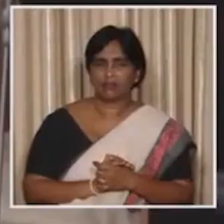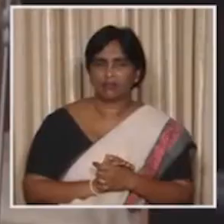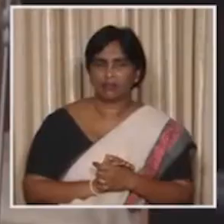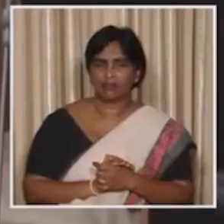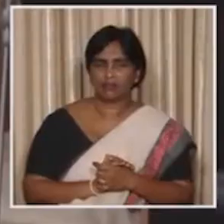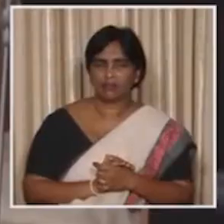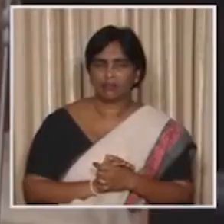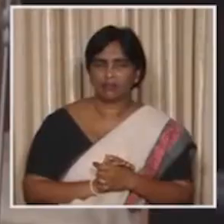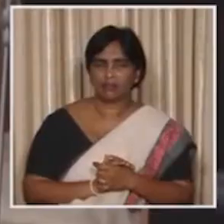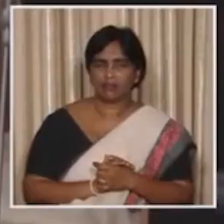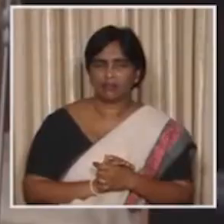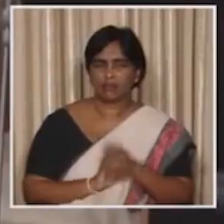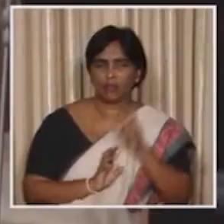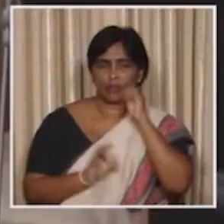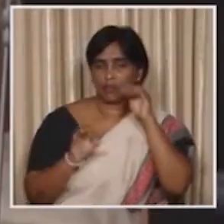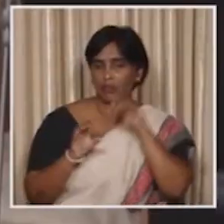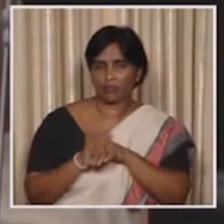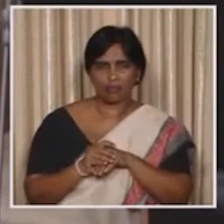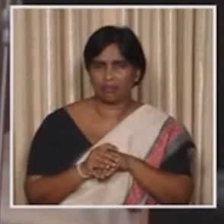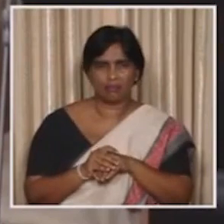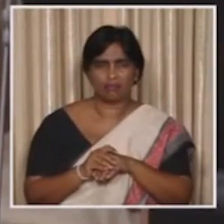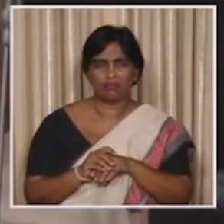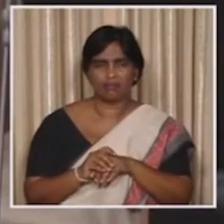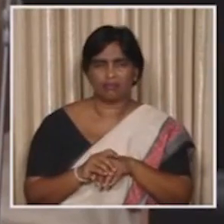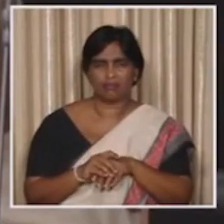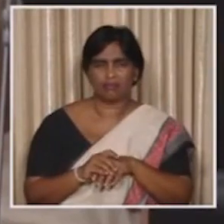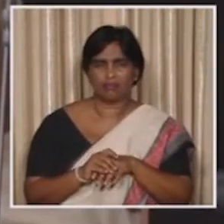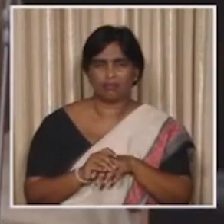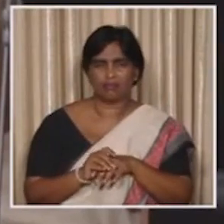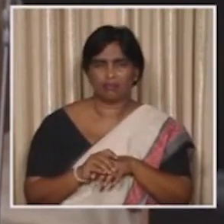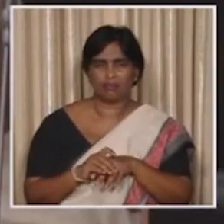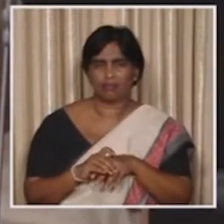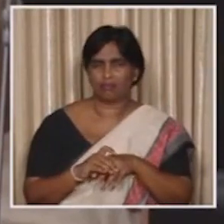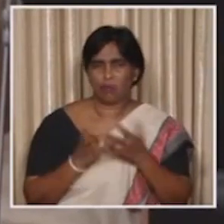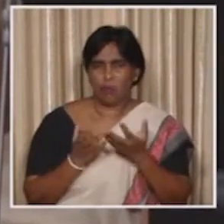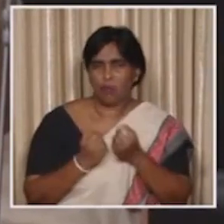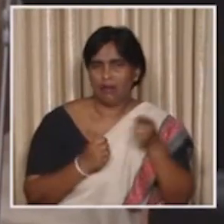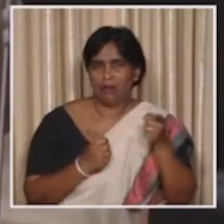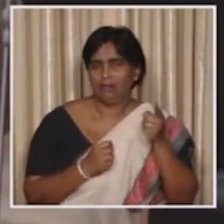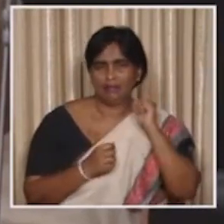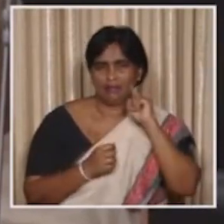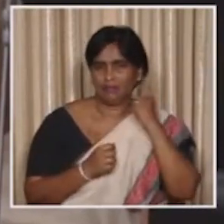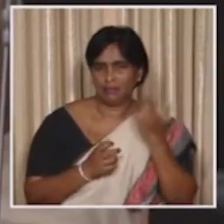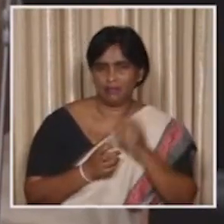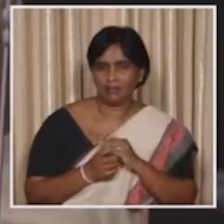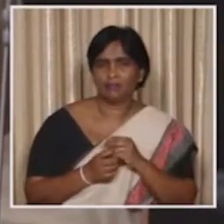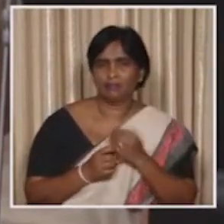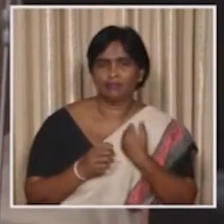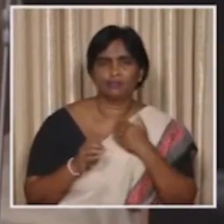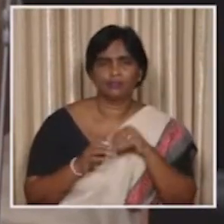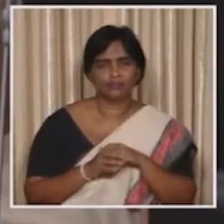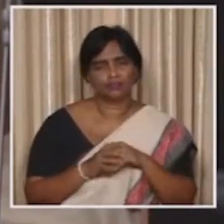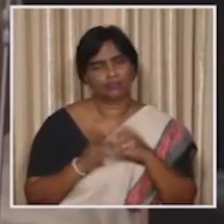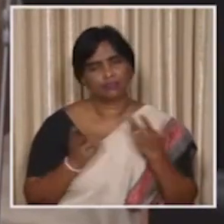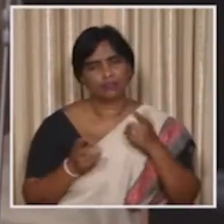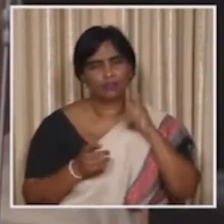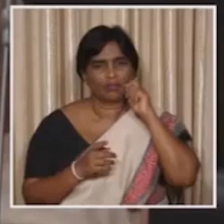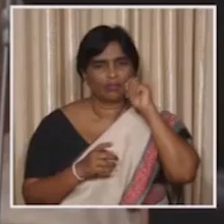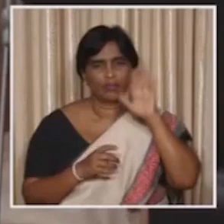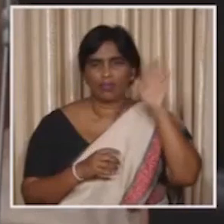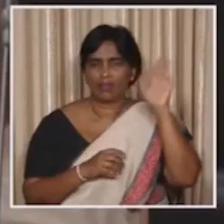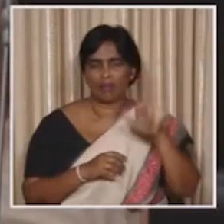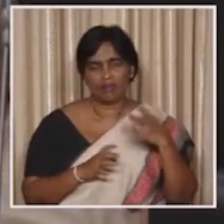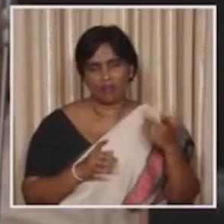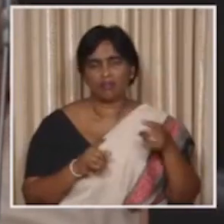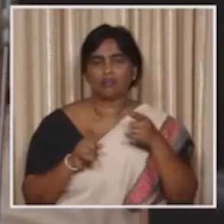පුතාට. පුතා මේක හිටියා කියලා මං හිතන්නේ පුතාට උවමනාවක් තියෙනවා කියලා. මෙතෙන්ට ආවෙත් කොහොම හරි පුතා එදා ආවේ නෑ.